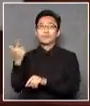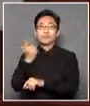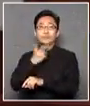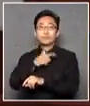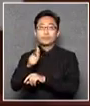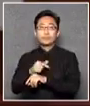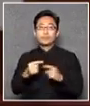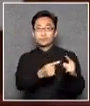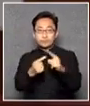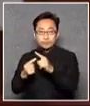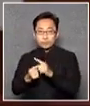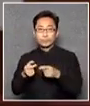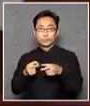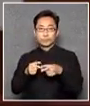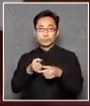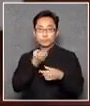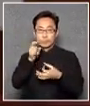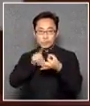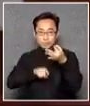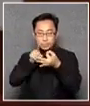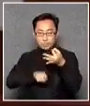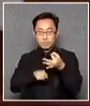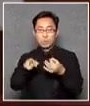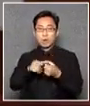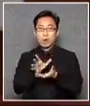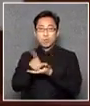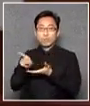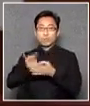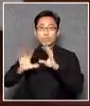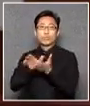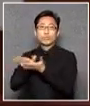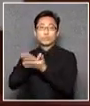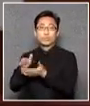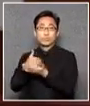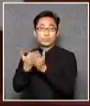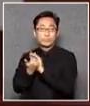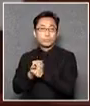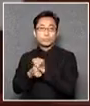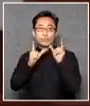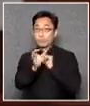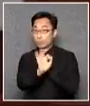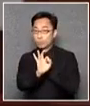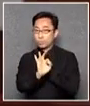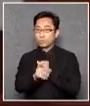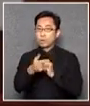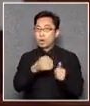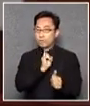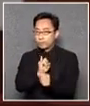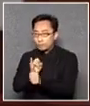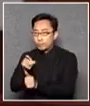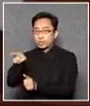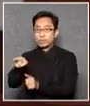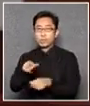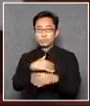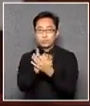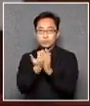公民提名和取消立法会功能组别的诉求，反而不断指责和强调集会群众阻